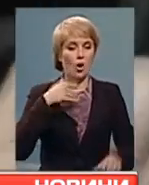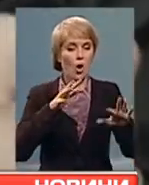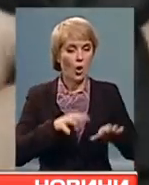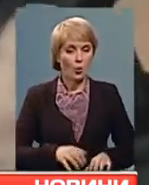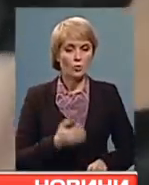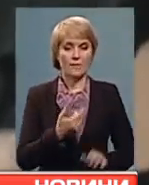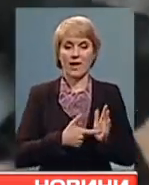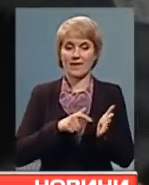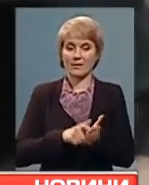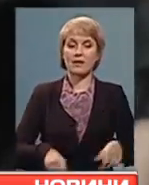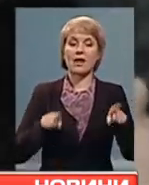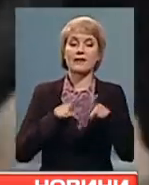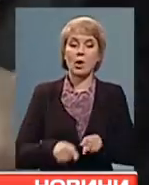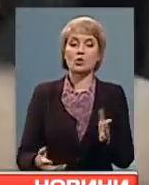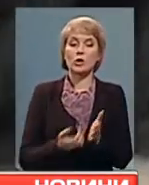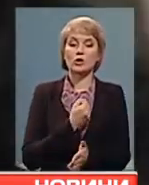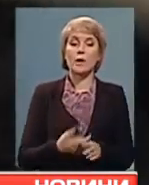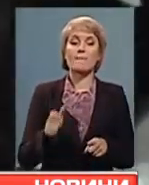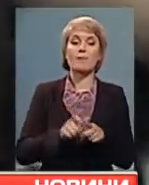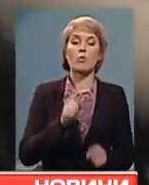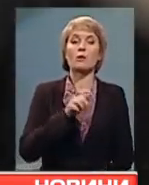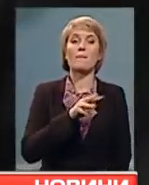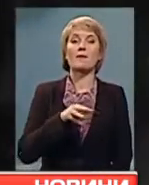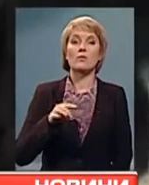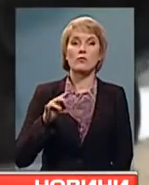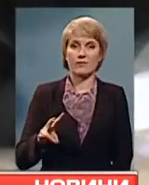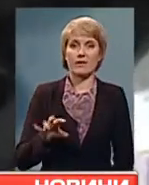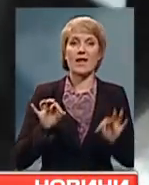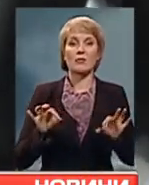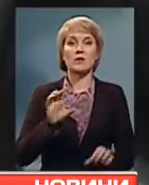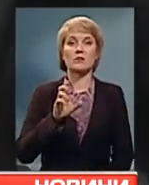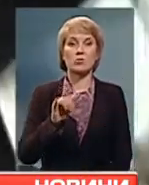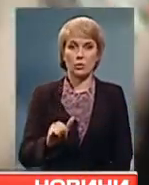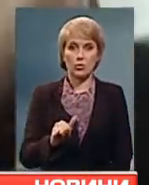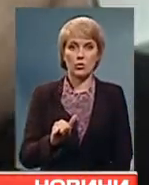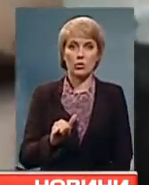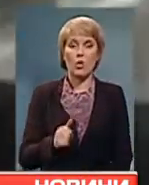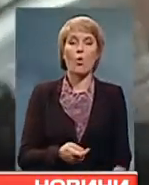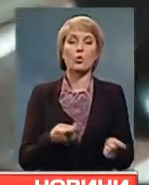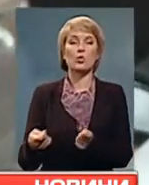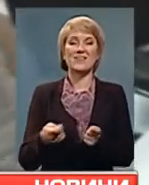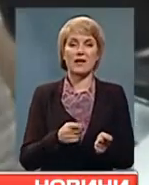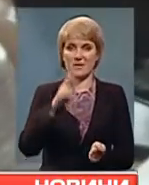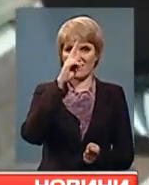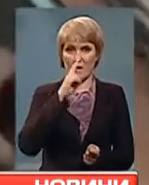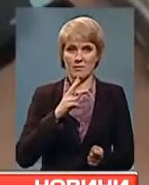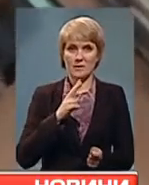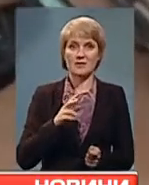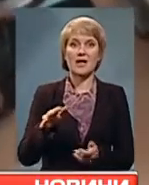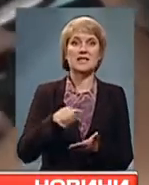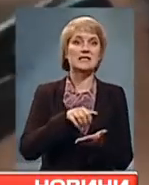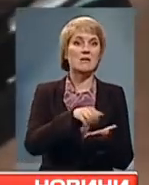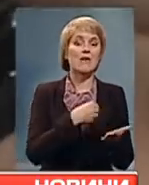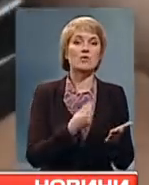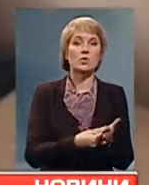в його квартирі також знайшли понад 1 мільйон гривень. За інформацією СБУ, кур'єр протягом 2 місяців щодня знімав гроші з